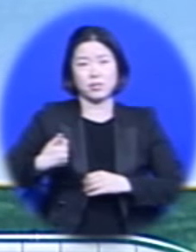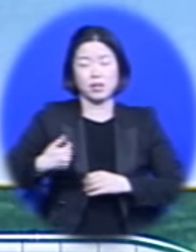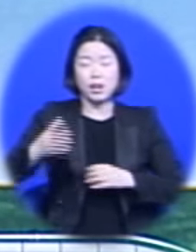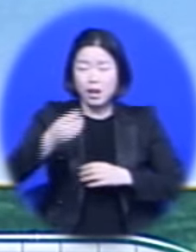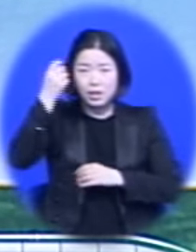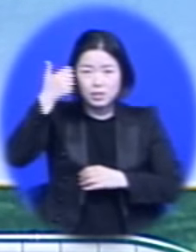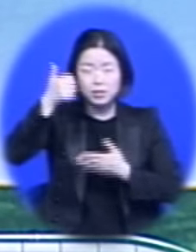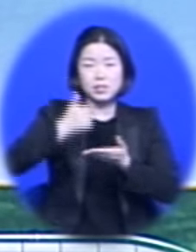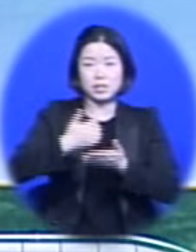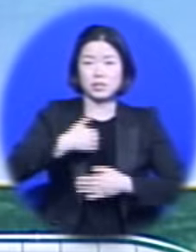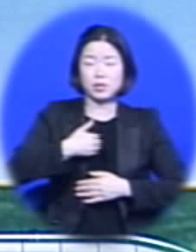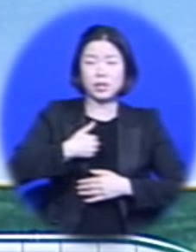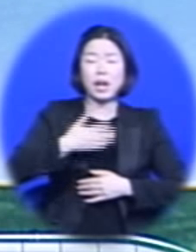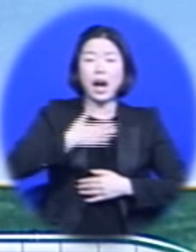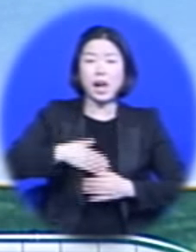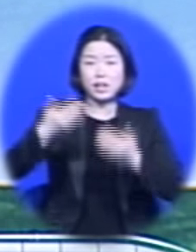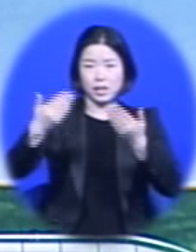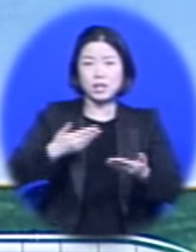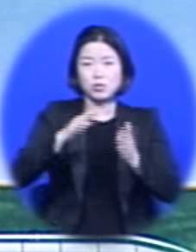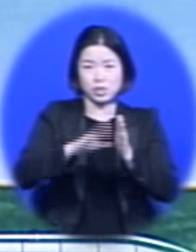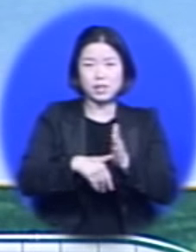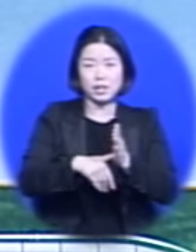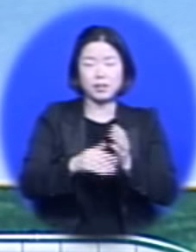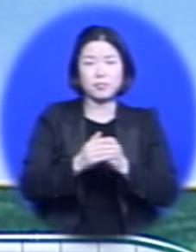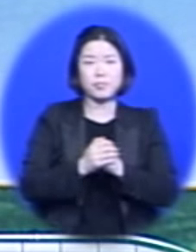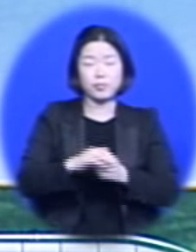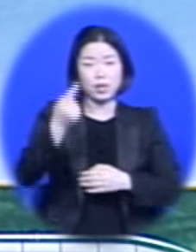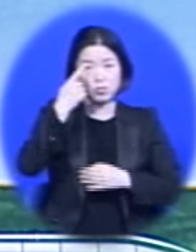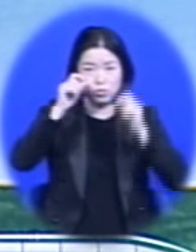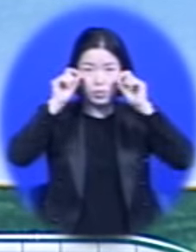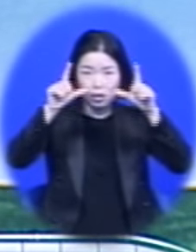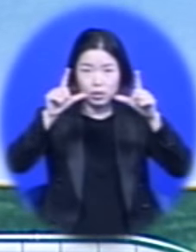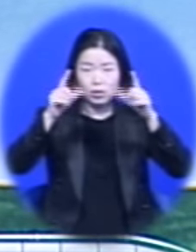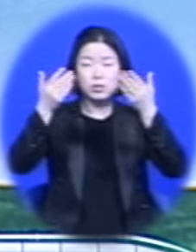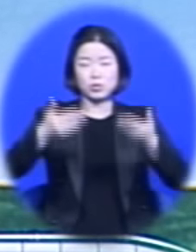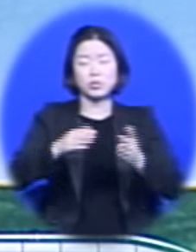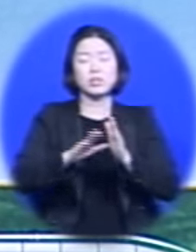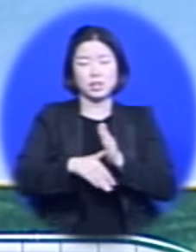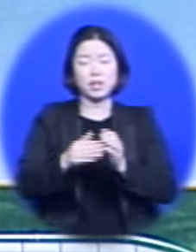성령께서 저에게 그걸 알게 하실 때 눈을 열어주시니까